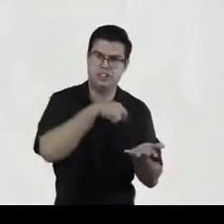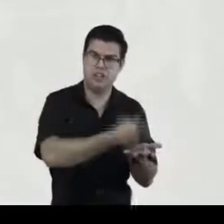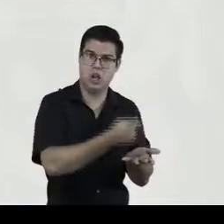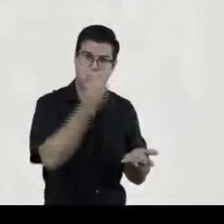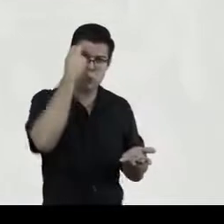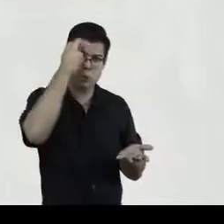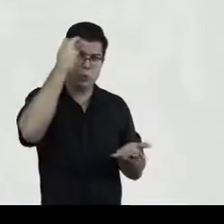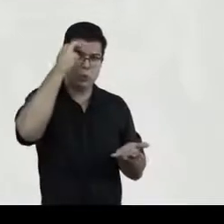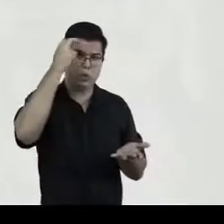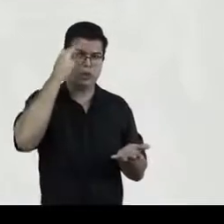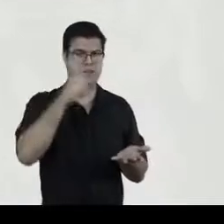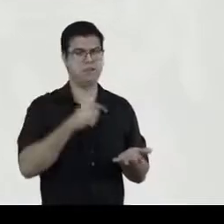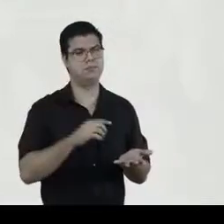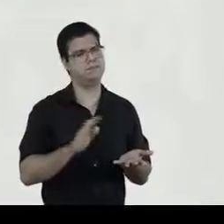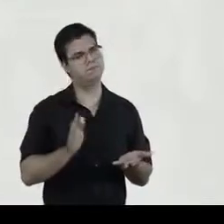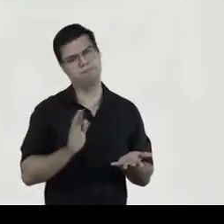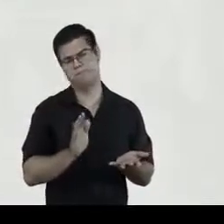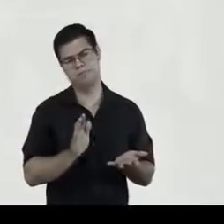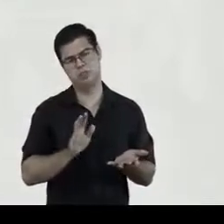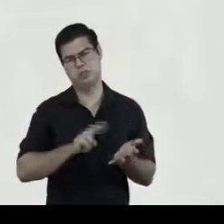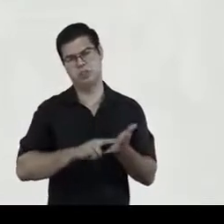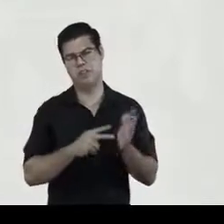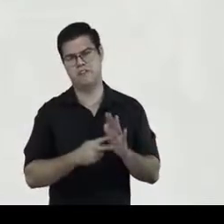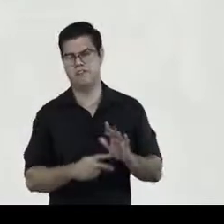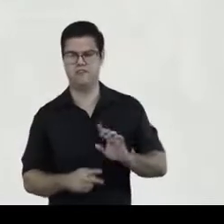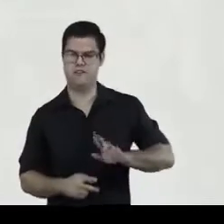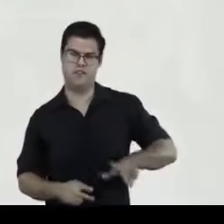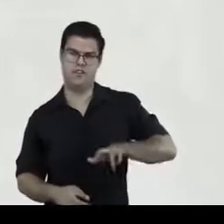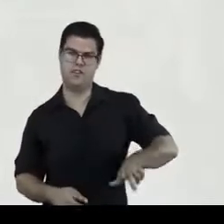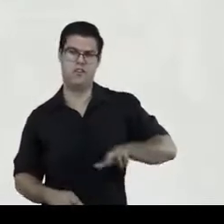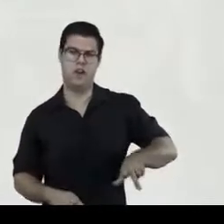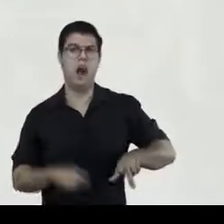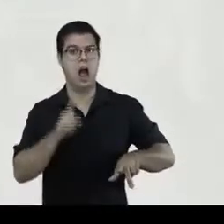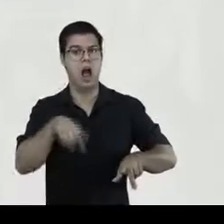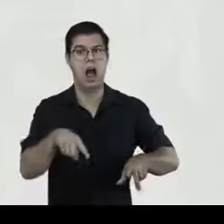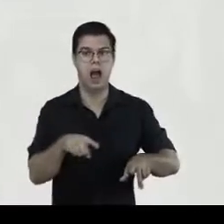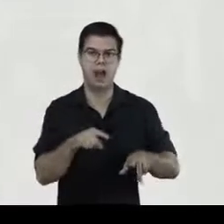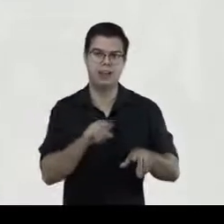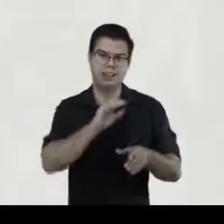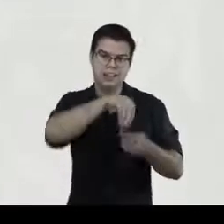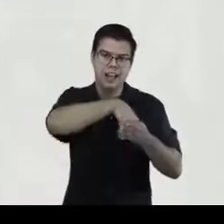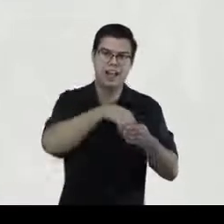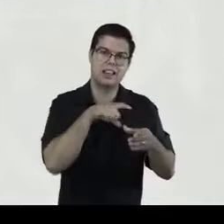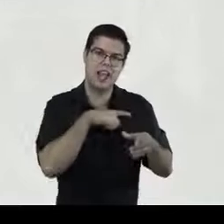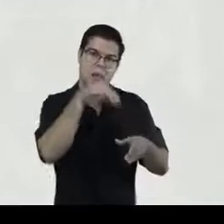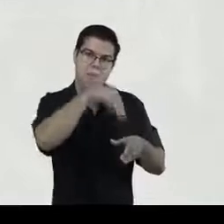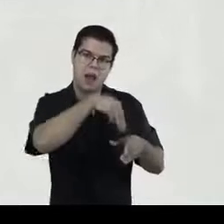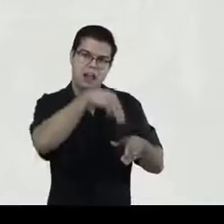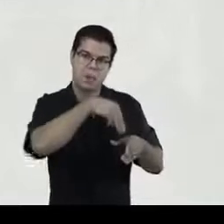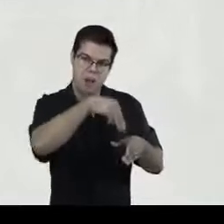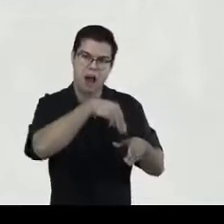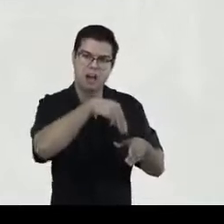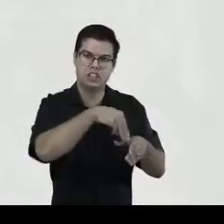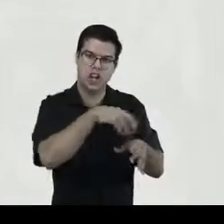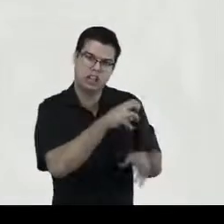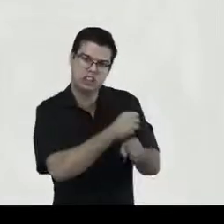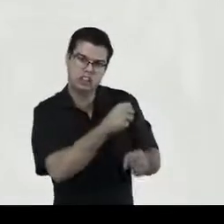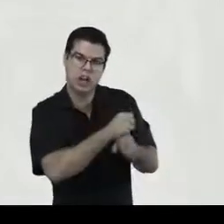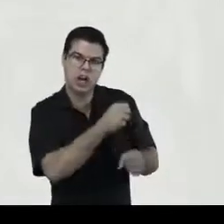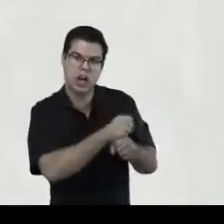komplexe mathematische Konstrukte. Aber sie können lernen. Das heißt, sie zeigen